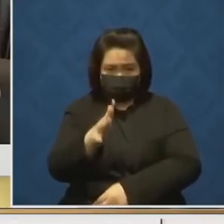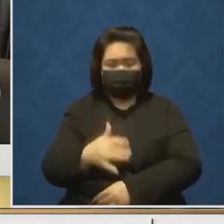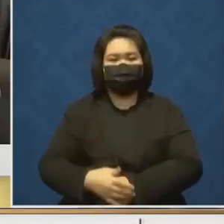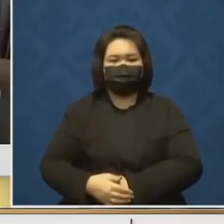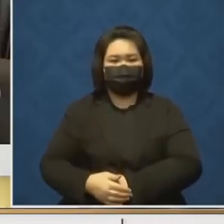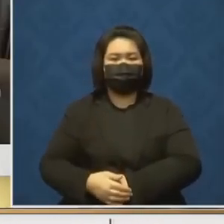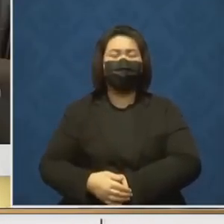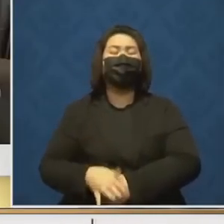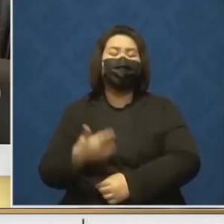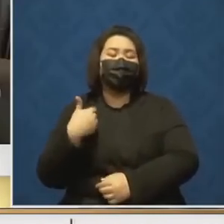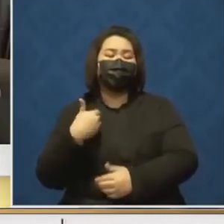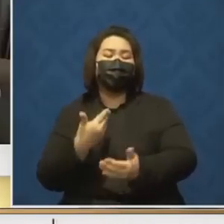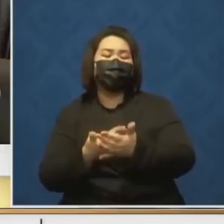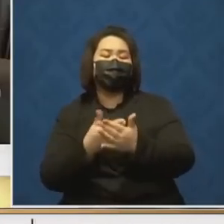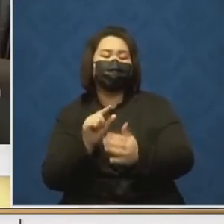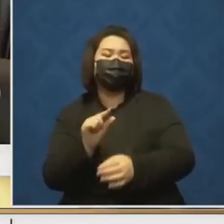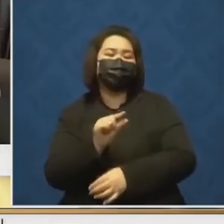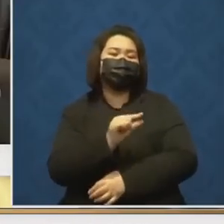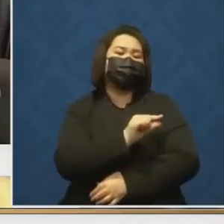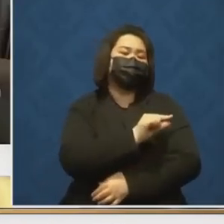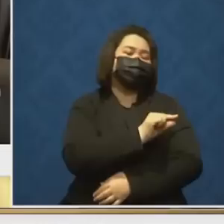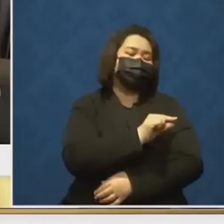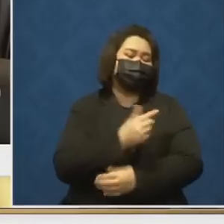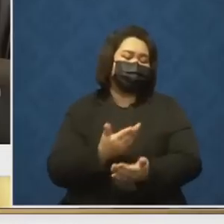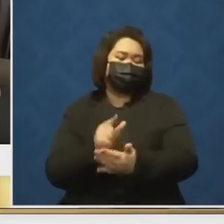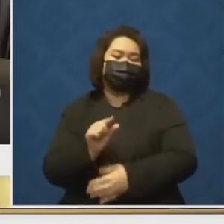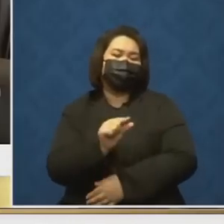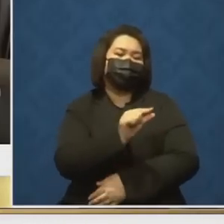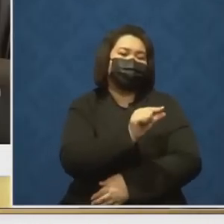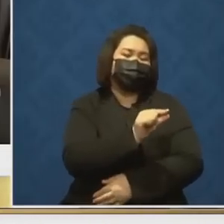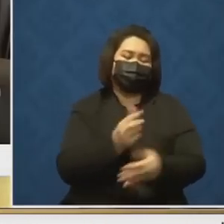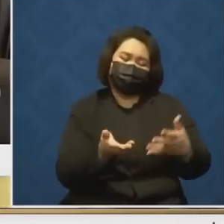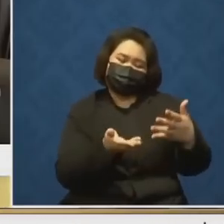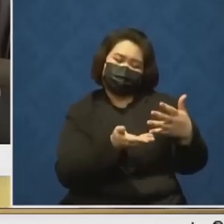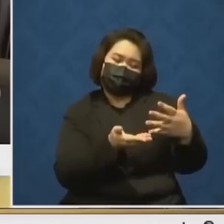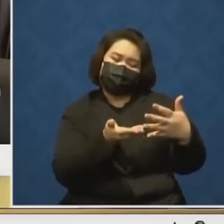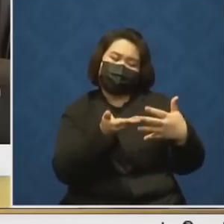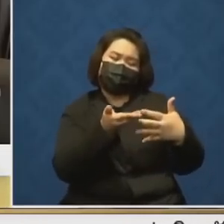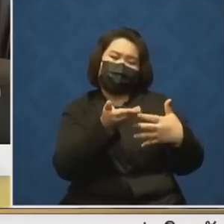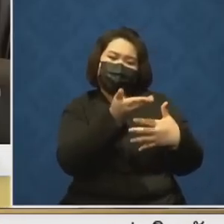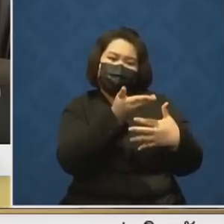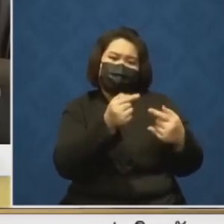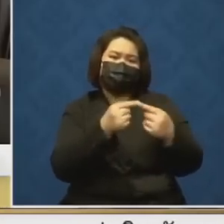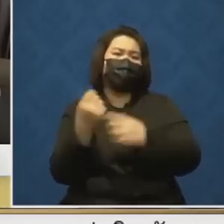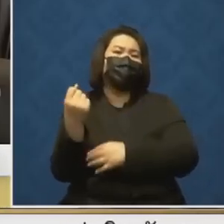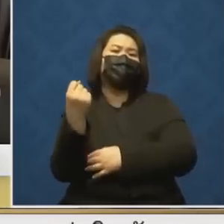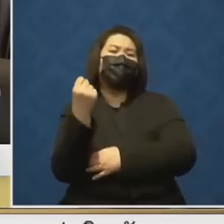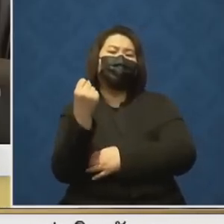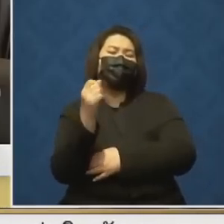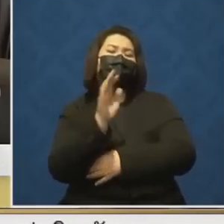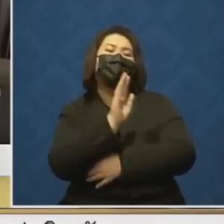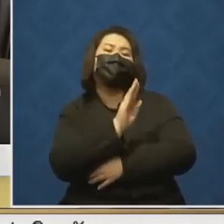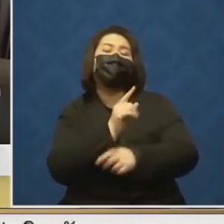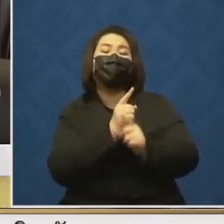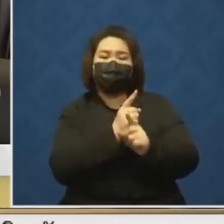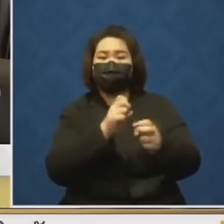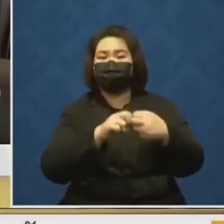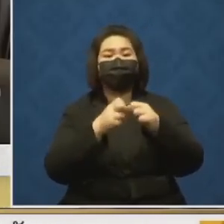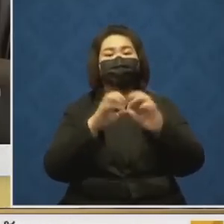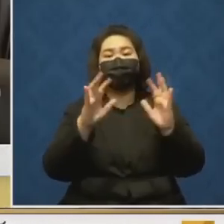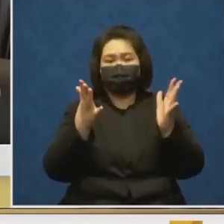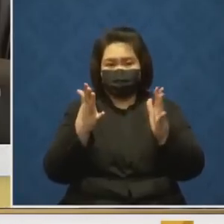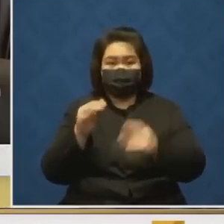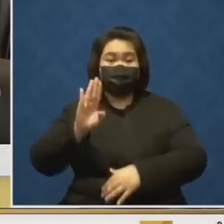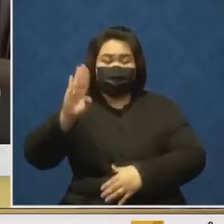่ายค่า น้ำร้อน น้ชาให้กพวกในผล ไปตามรำดับฉันด้วยระบบอำนาจนิยม ไม่ค่อยมปัญหาค่ะ